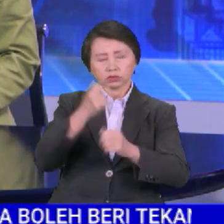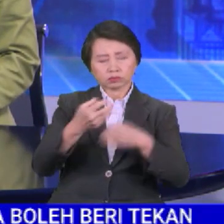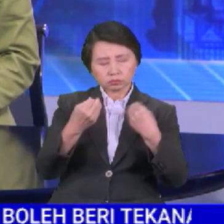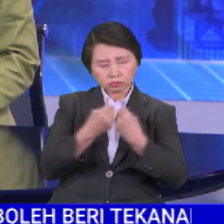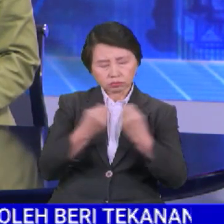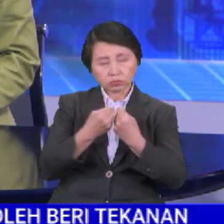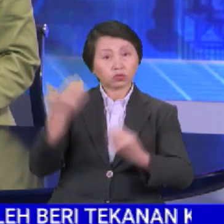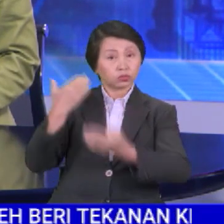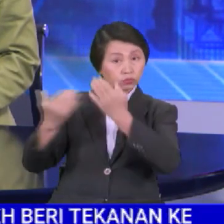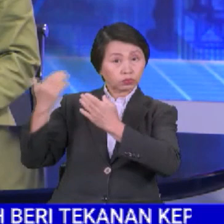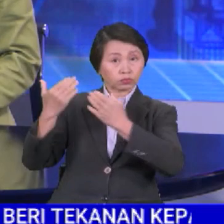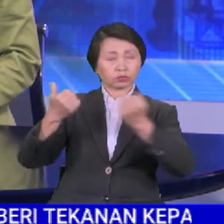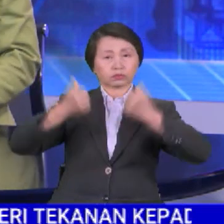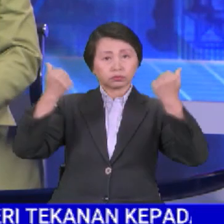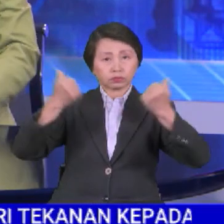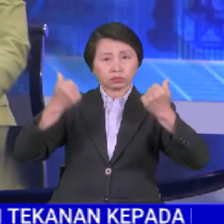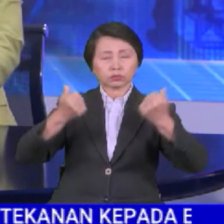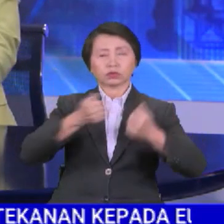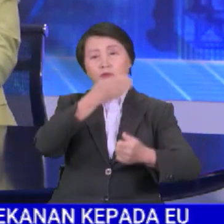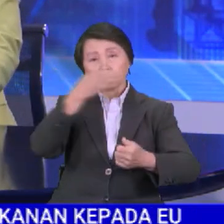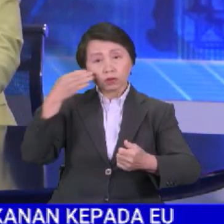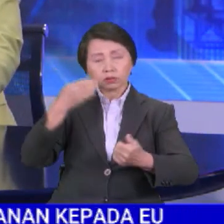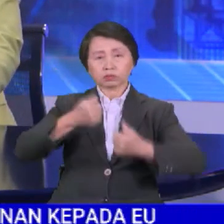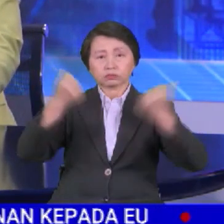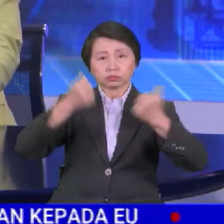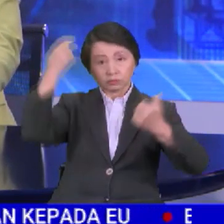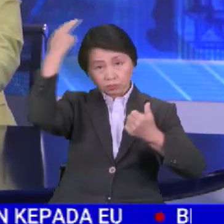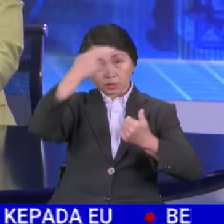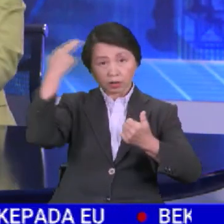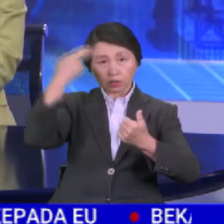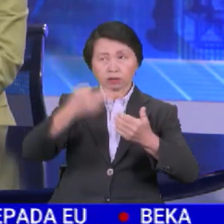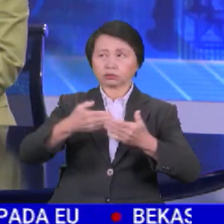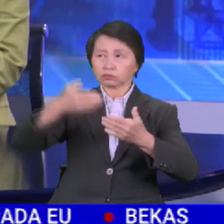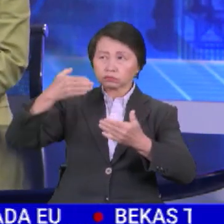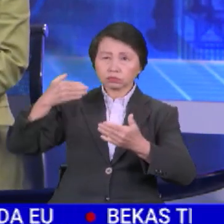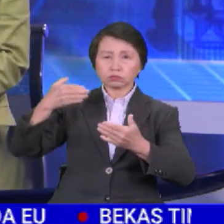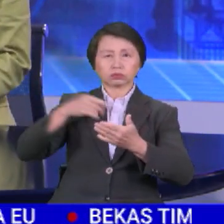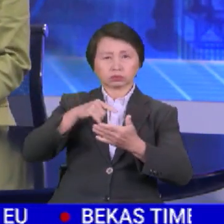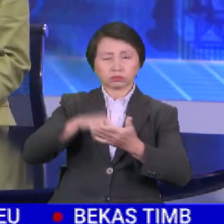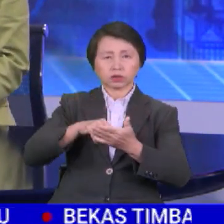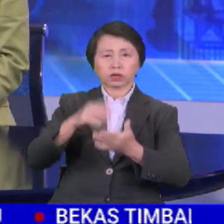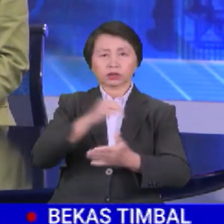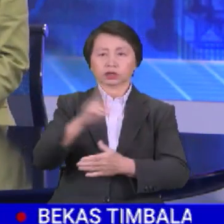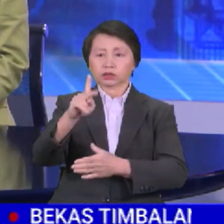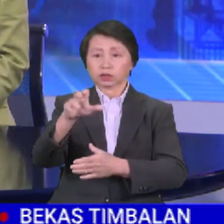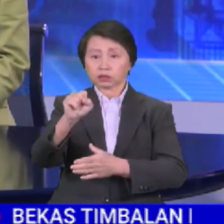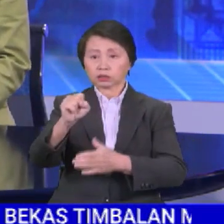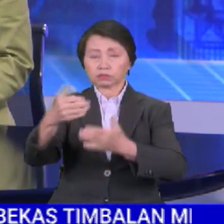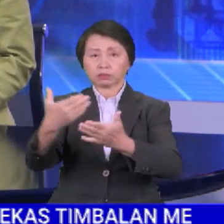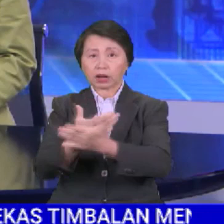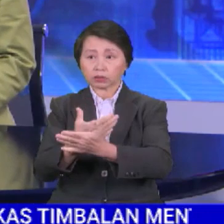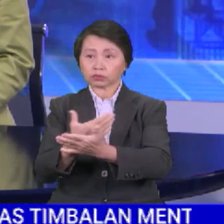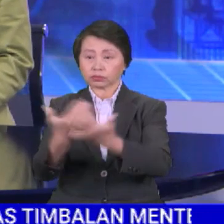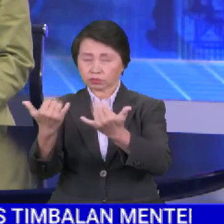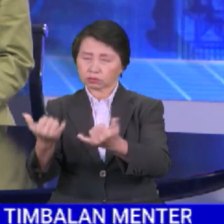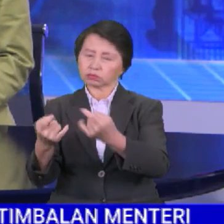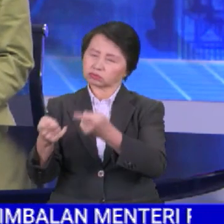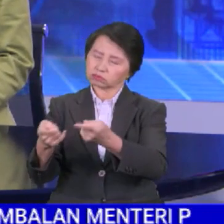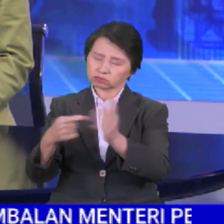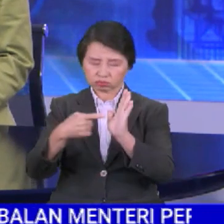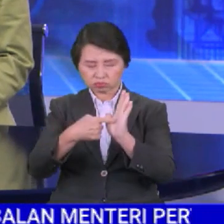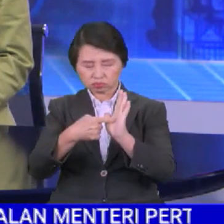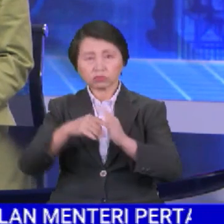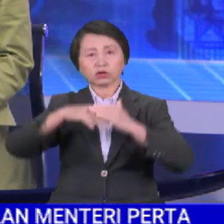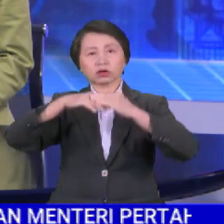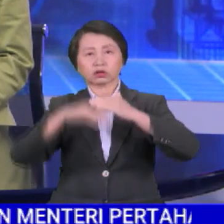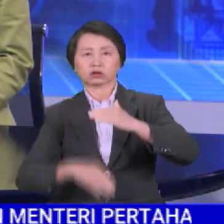sewaktu Aidilfitri, Aidiladha dan pilihan raya umum sebelum ini. Malah, kes baru yang dicatat kebelakangan ini kekal